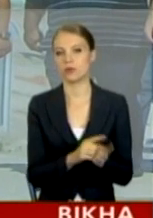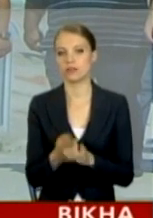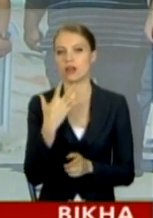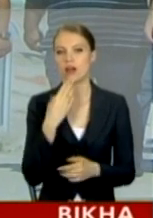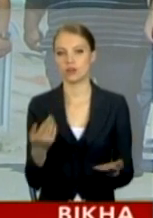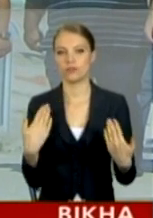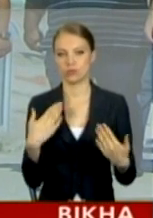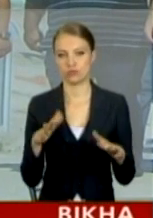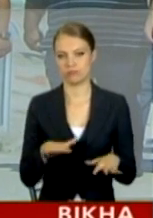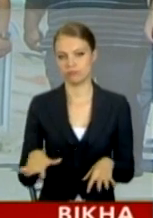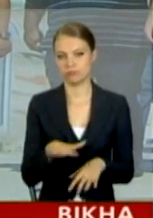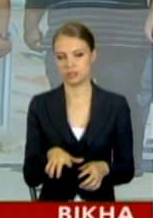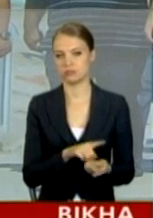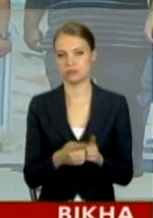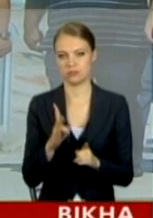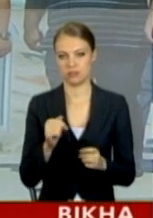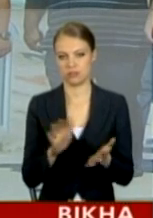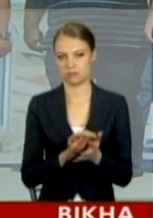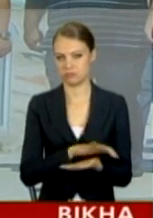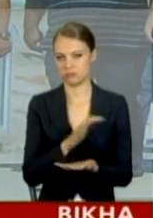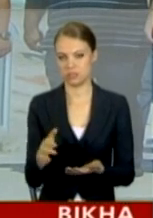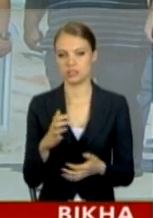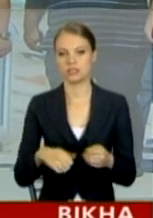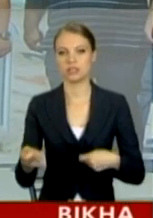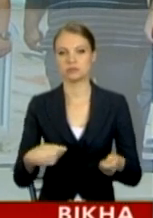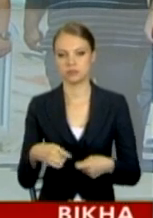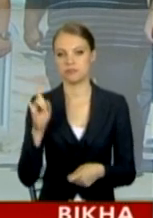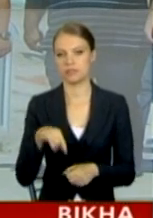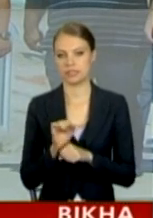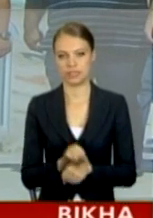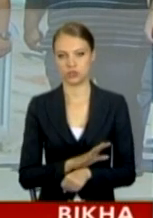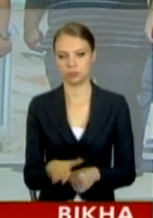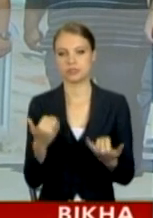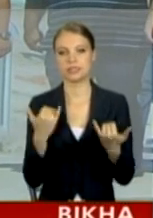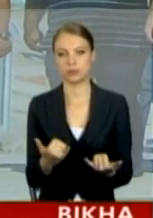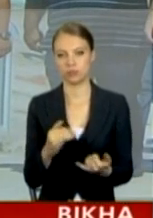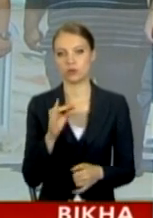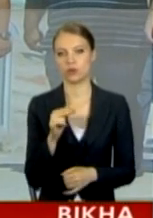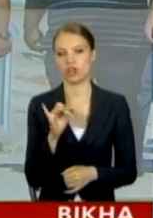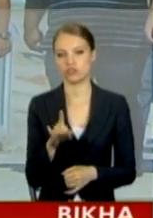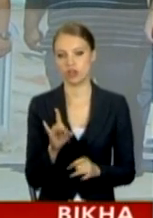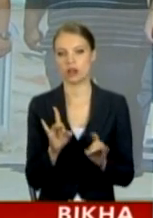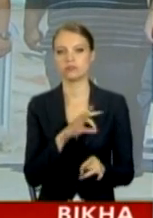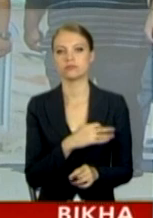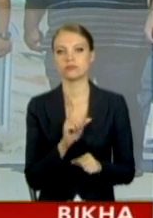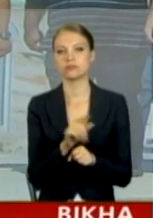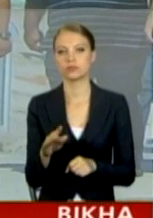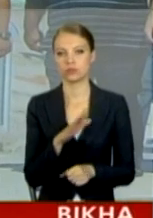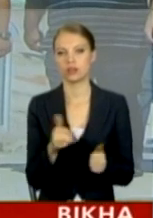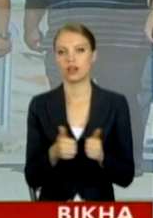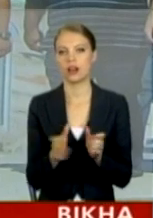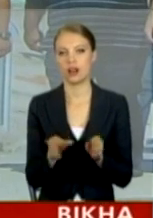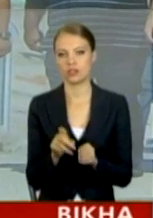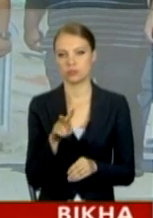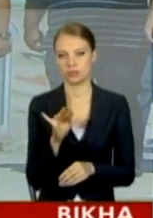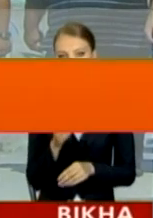гарного відпочинкового місця на клоаку через сезонних крамарів, вікна не зупинилися. Тепер Юлія Янчар проінспектувала набережну разом